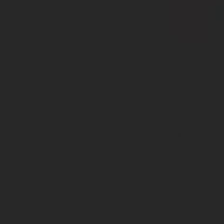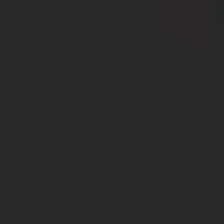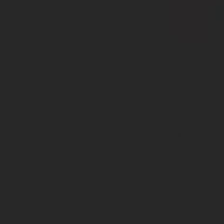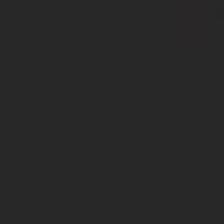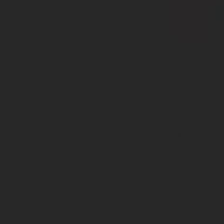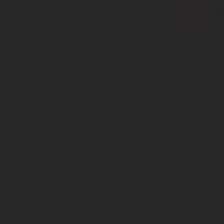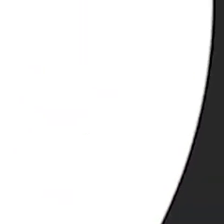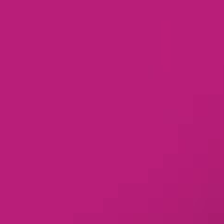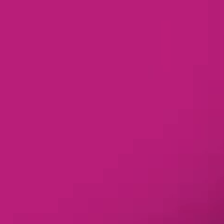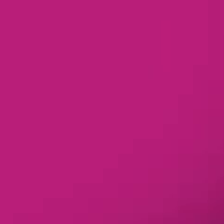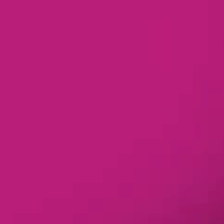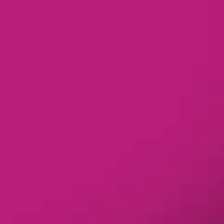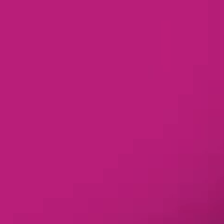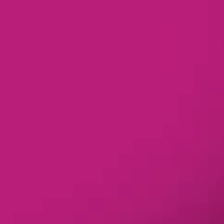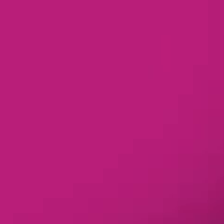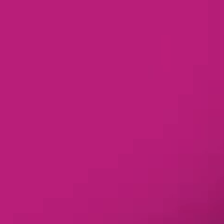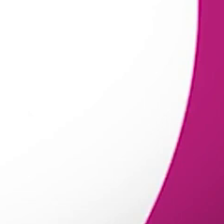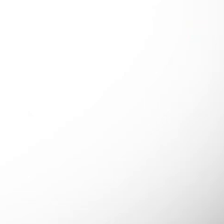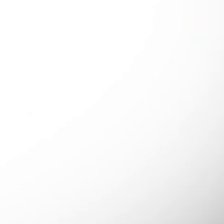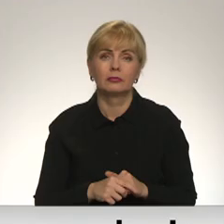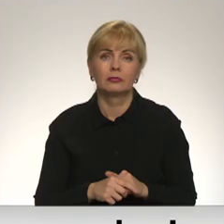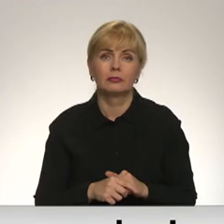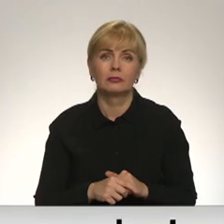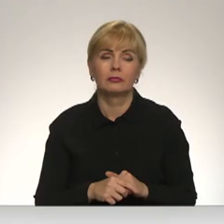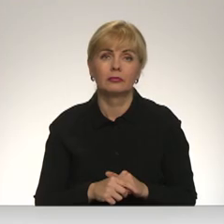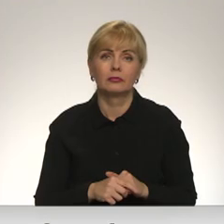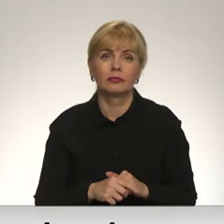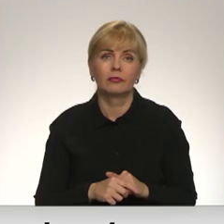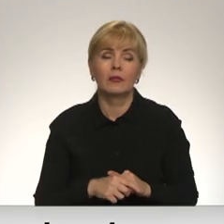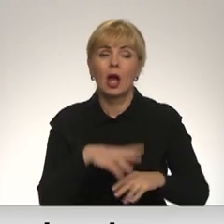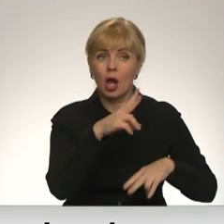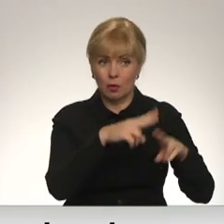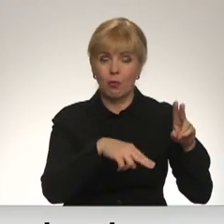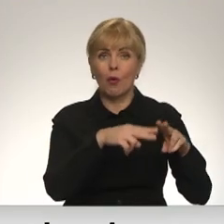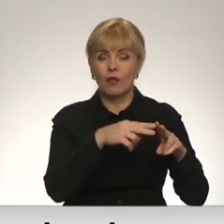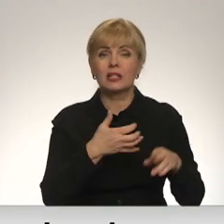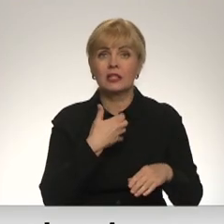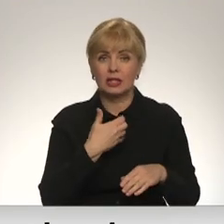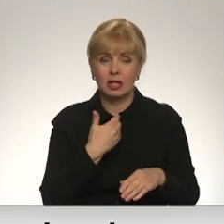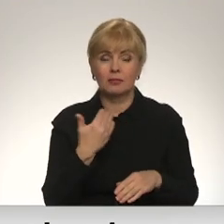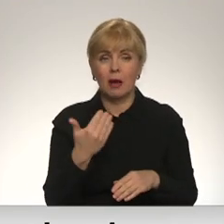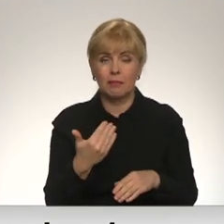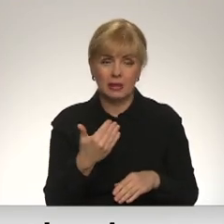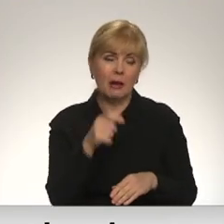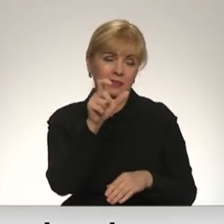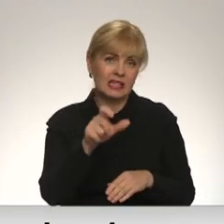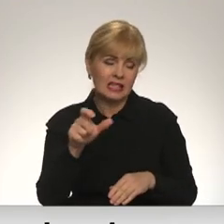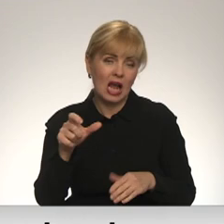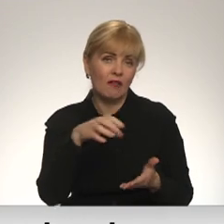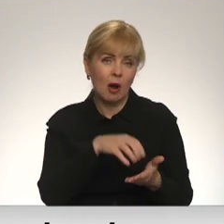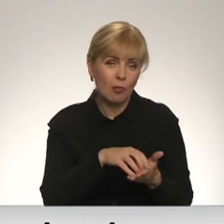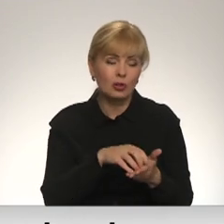Re, viss ēters ir te! Būves, ko izmanto civilajā aizsardzībā, piemēram,